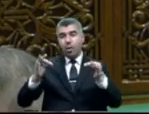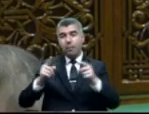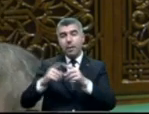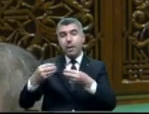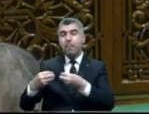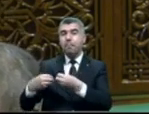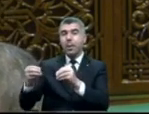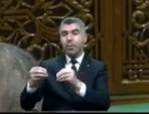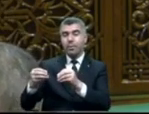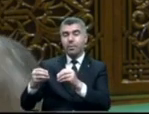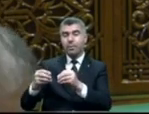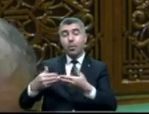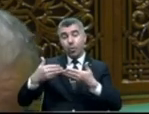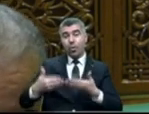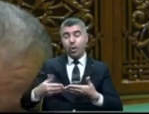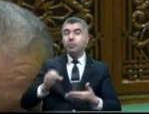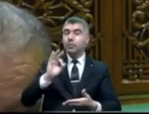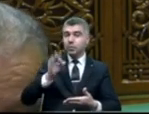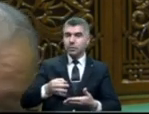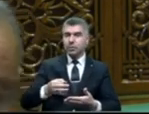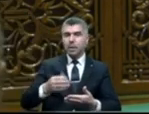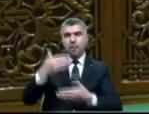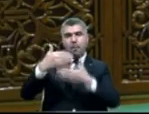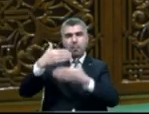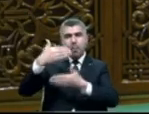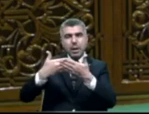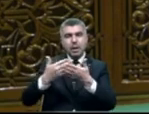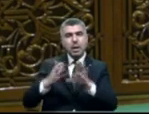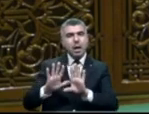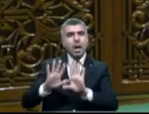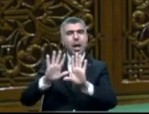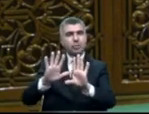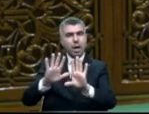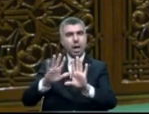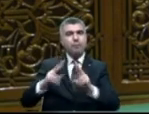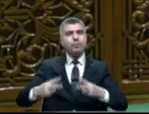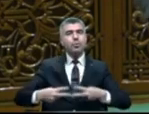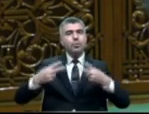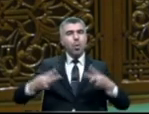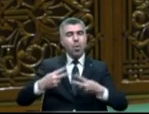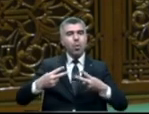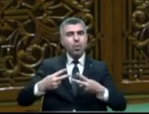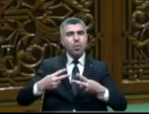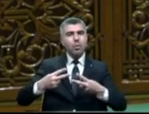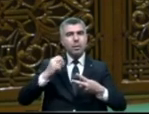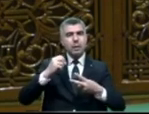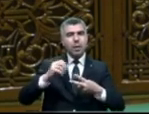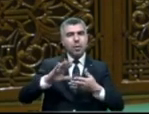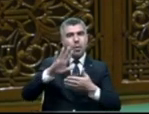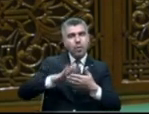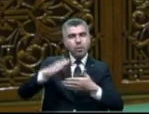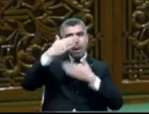التسويق. اليوم فعلا كانت استثمارات جد مهمه، بناء 10 ديال الاسواق ديال الجمله عبر داخل التراب